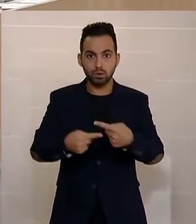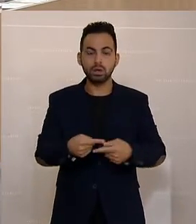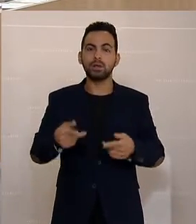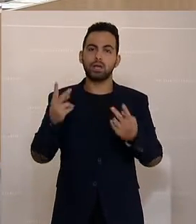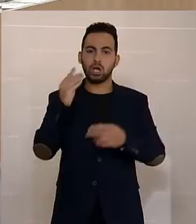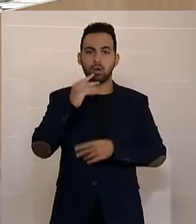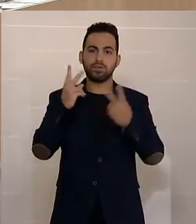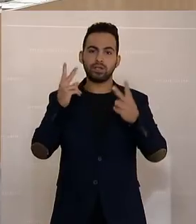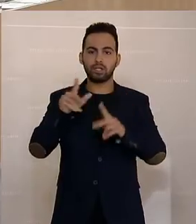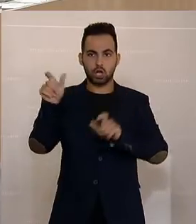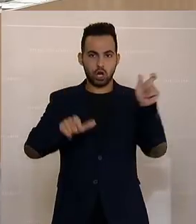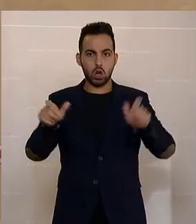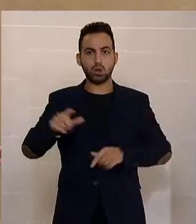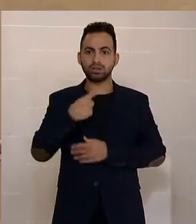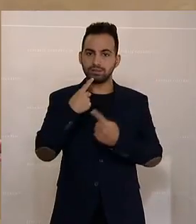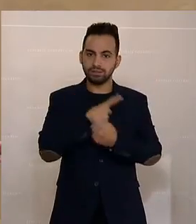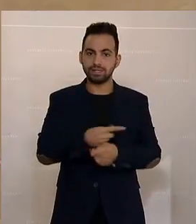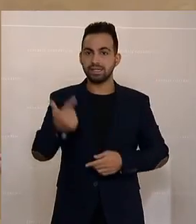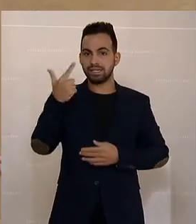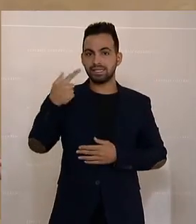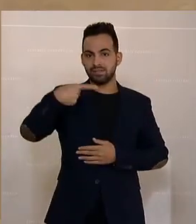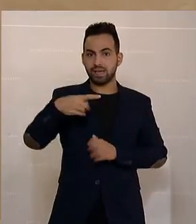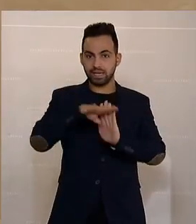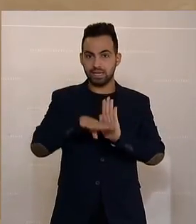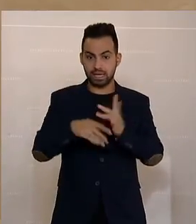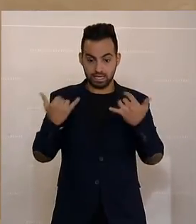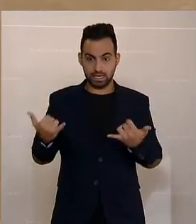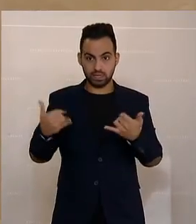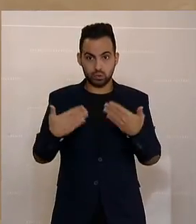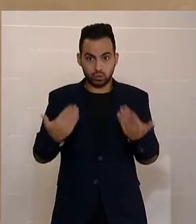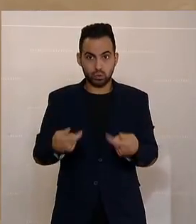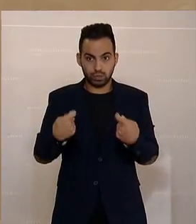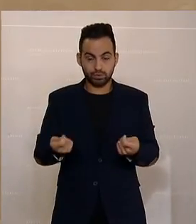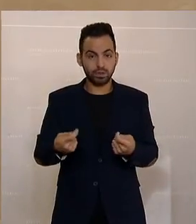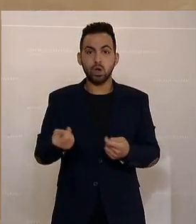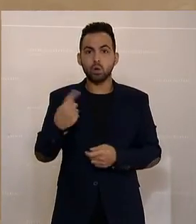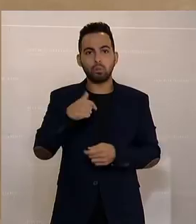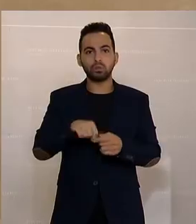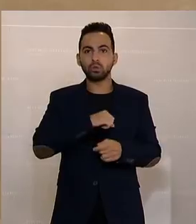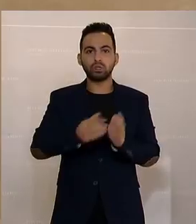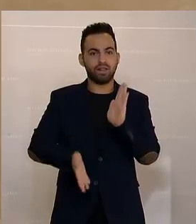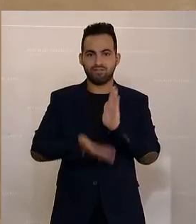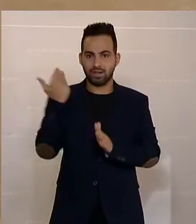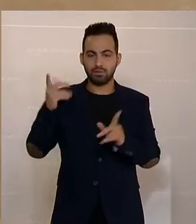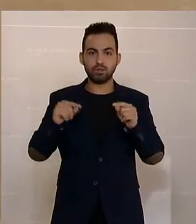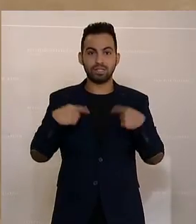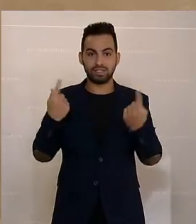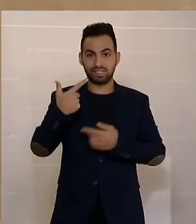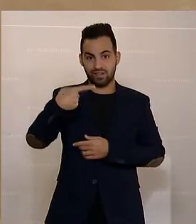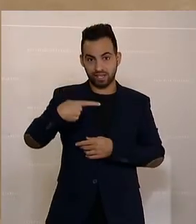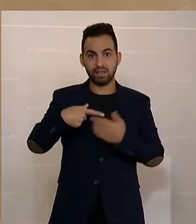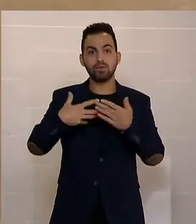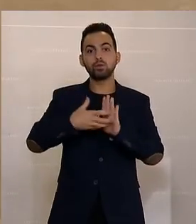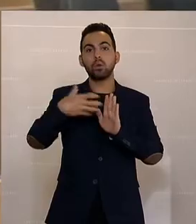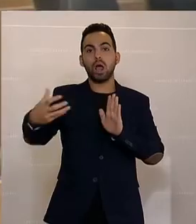zu sagen, diese 2G-Regel, wie wir sie jetzt haben, die wird nicht so schnell wegkommen. Damit werden wir noch länger zu